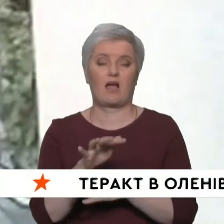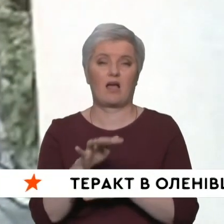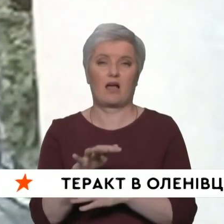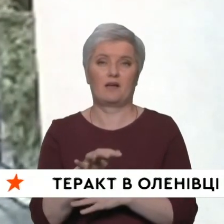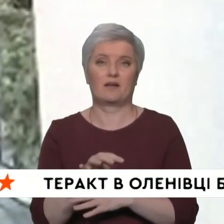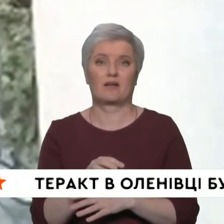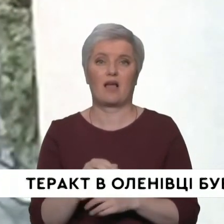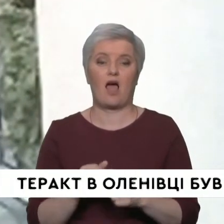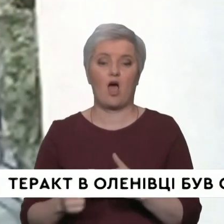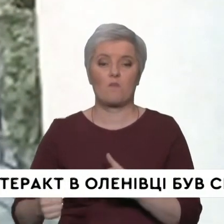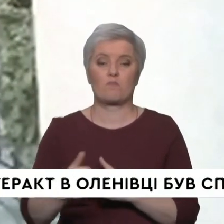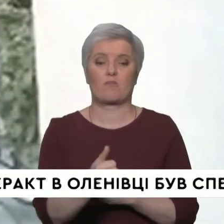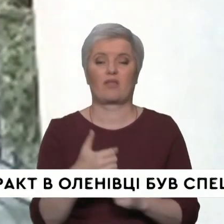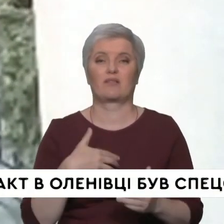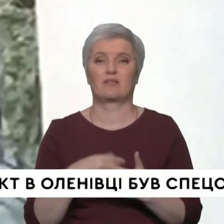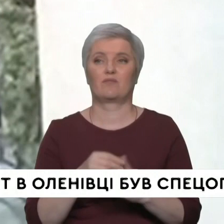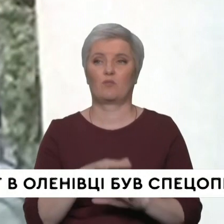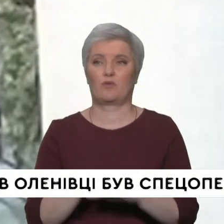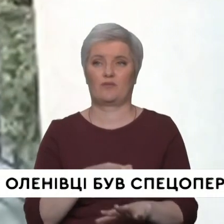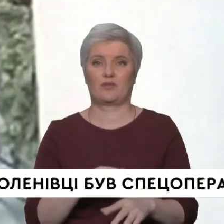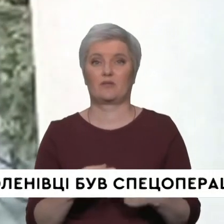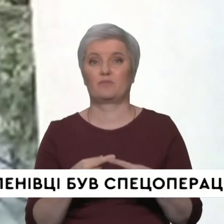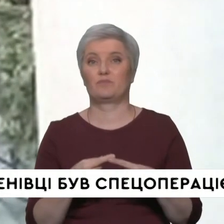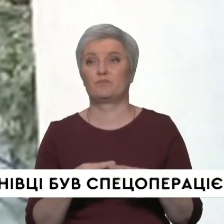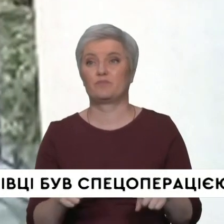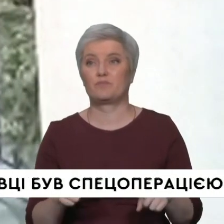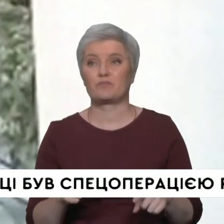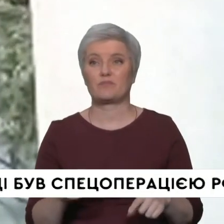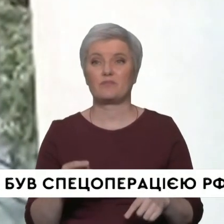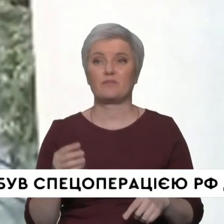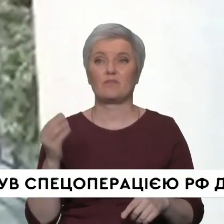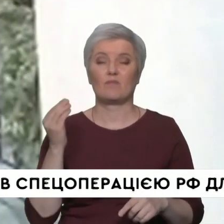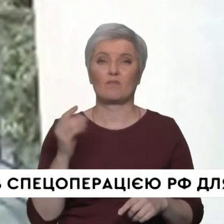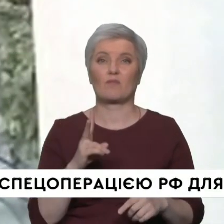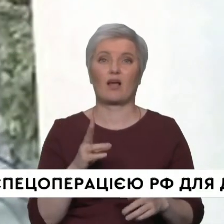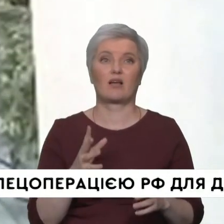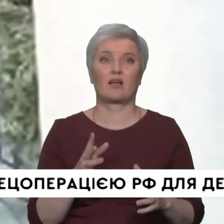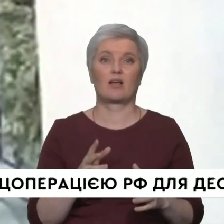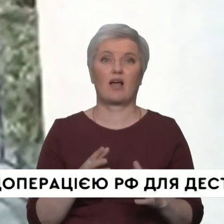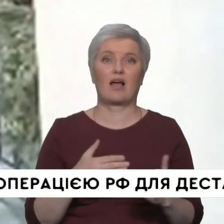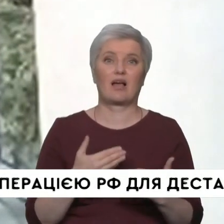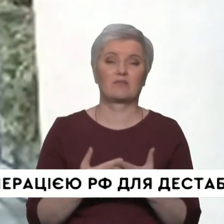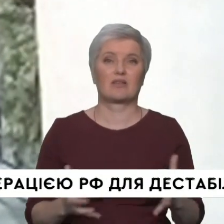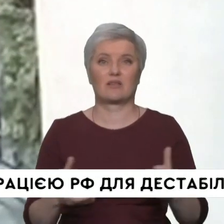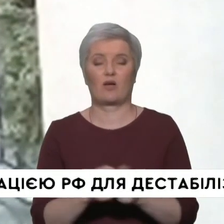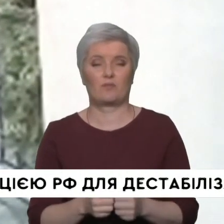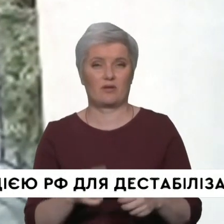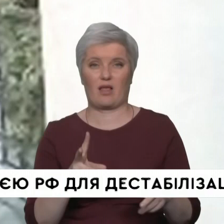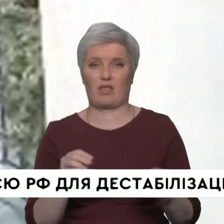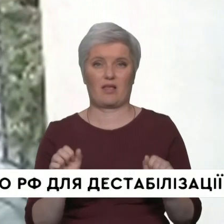попереду своїх військ. Тому що інших варіантів, окрім зруйнувати, а потім захопити, вони не здатні. Як ви